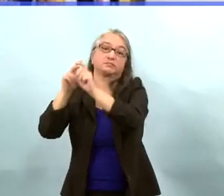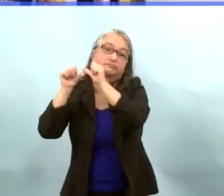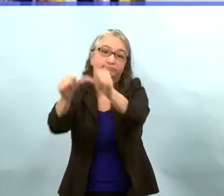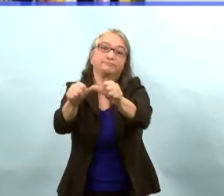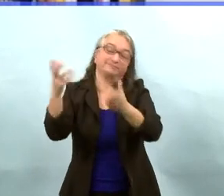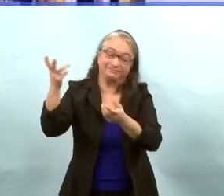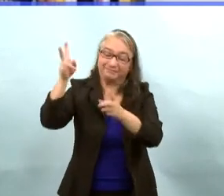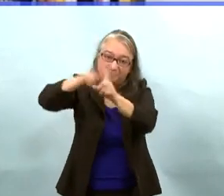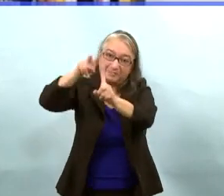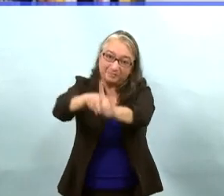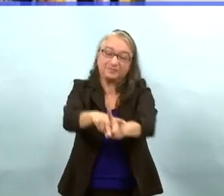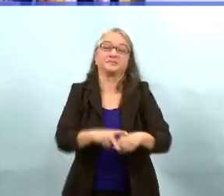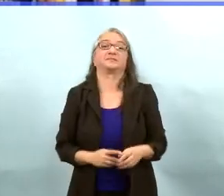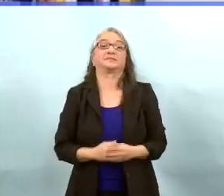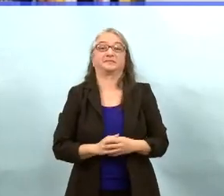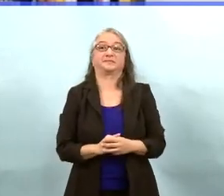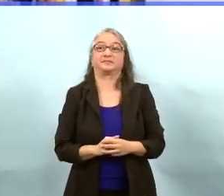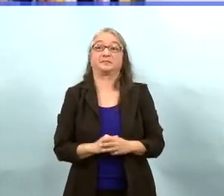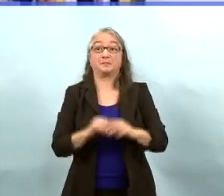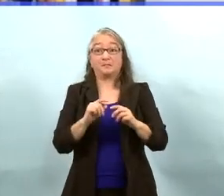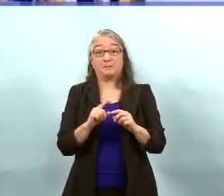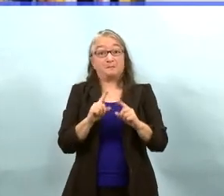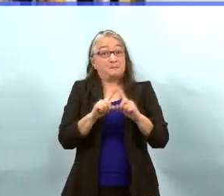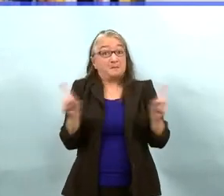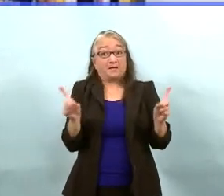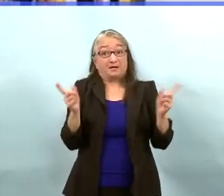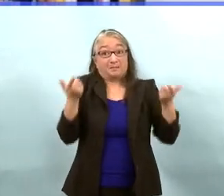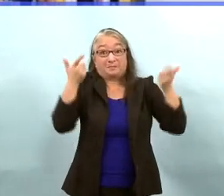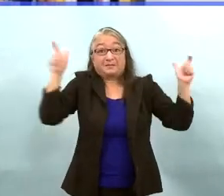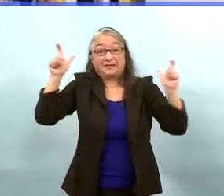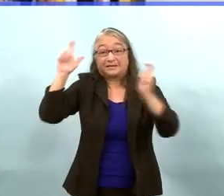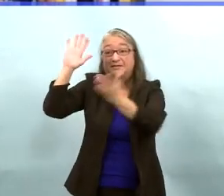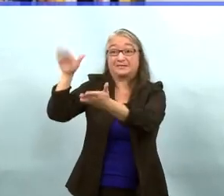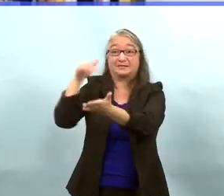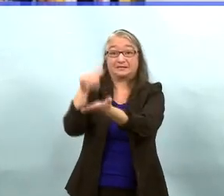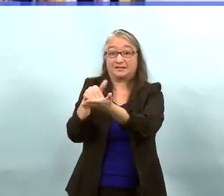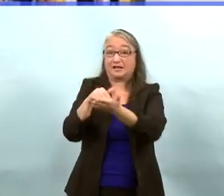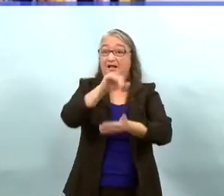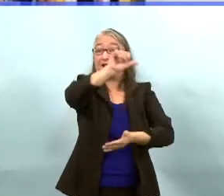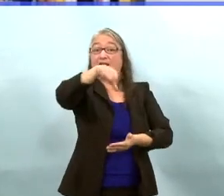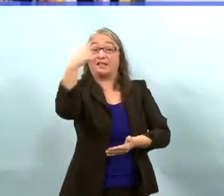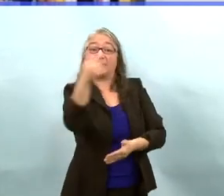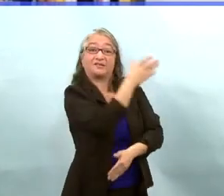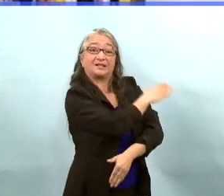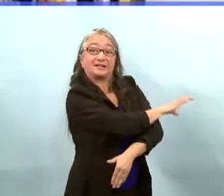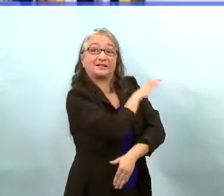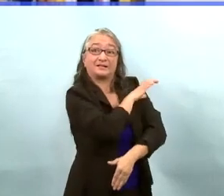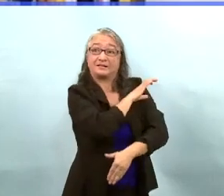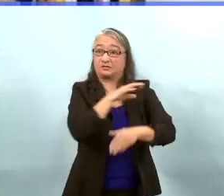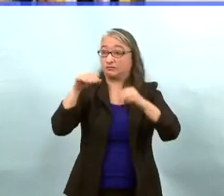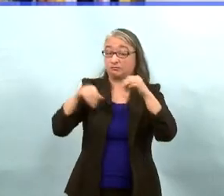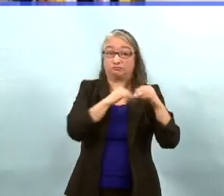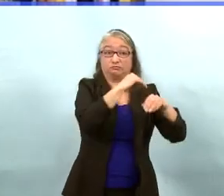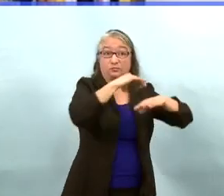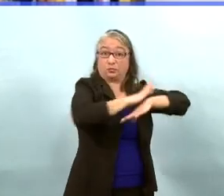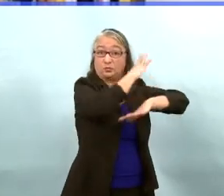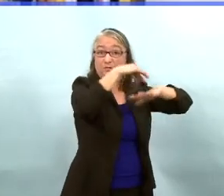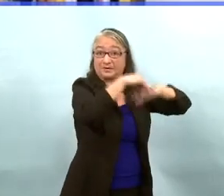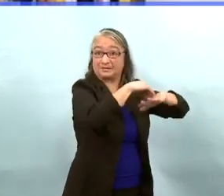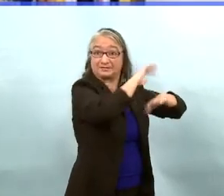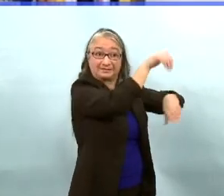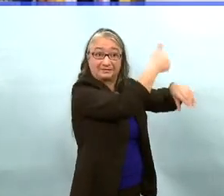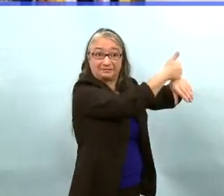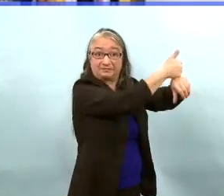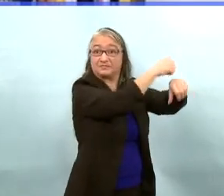doses en même temps que les autres super cliniques de vaccination. Donc dans chaque